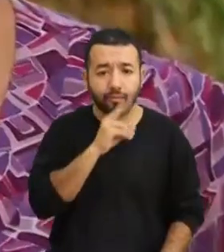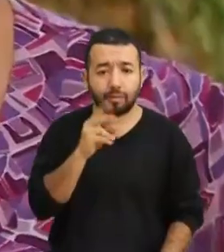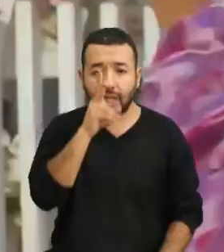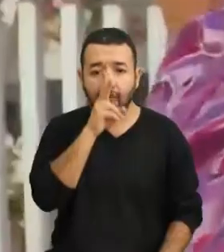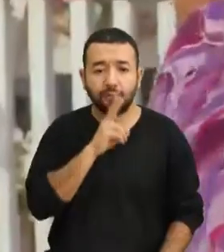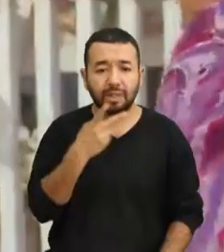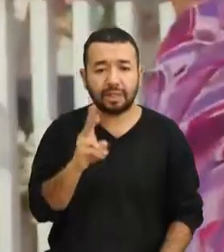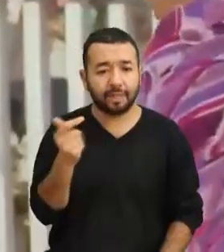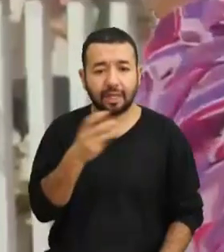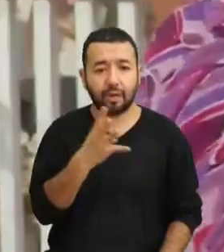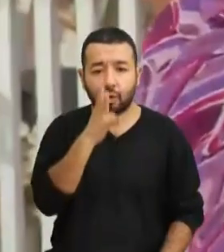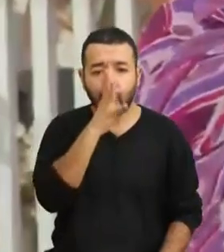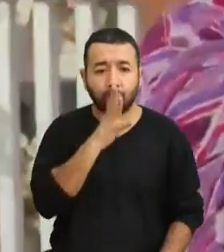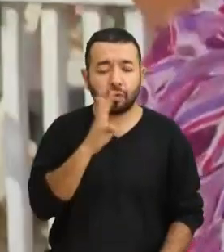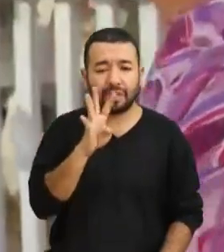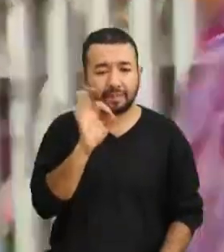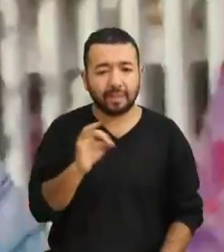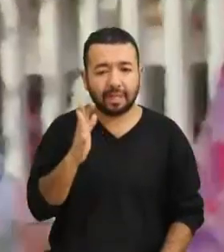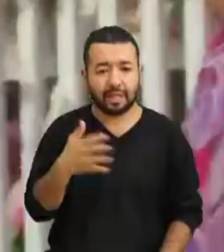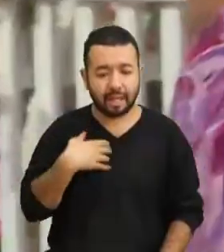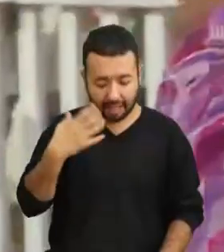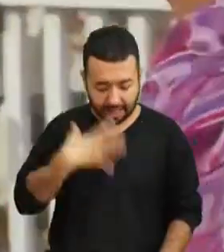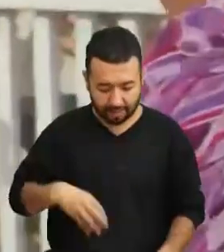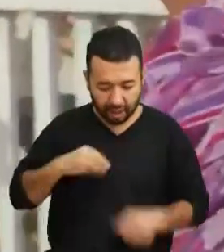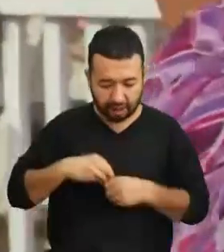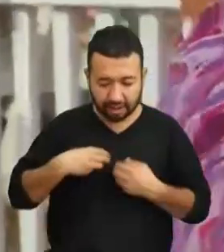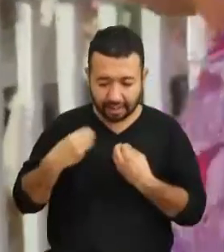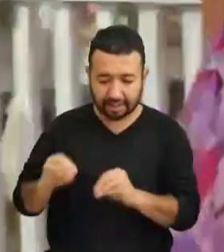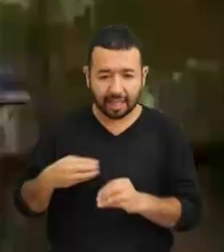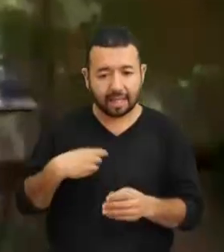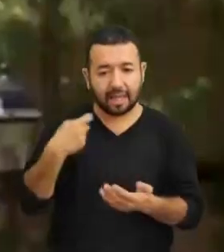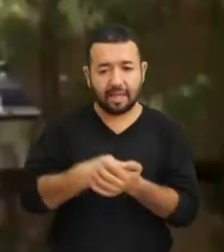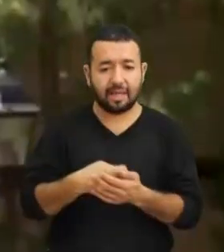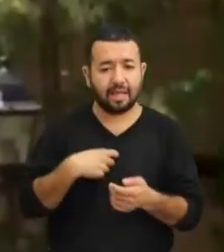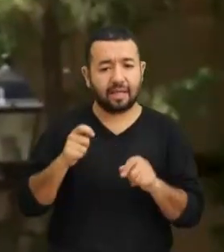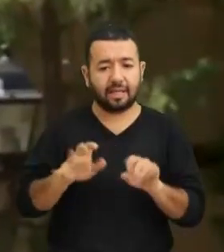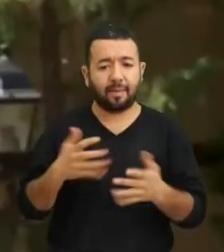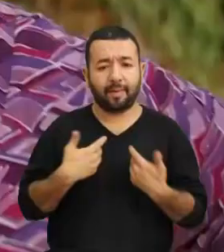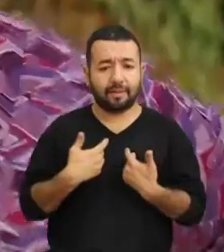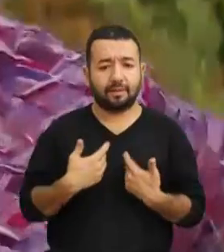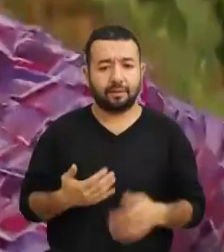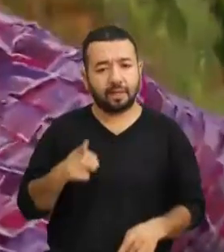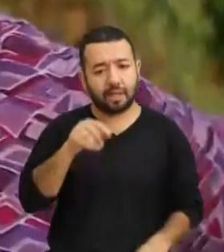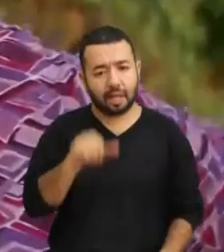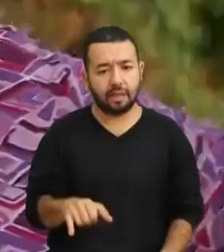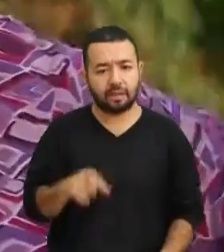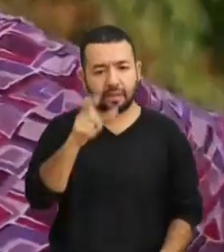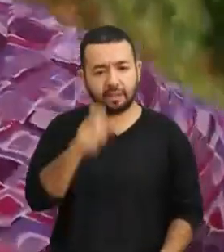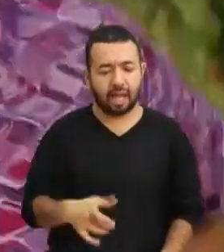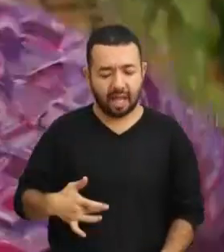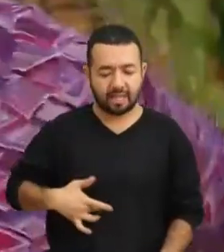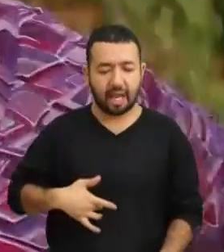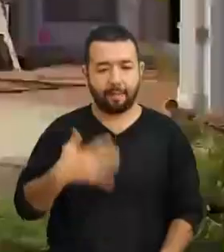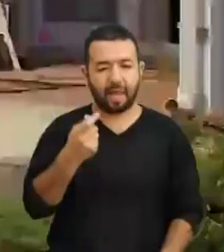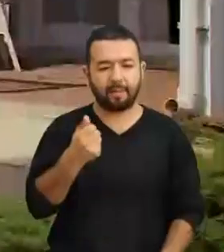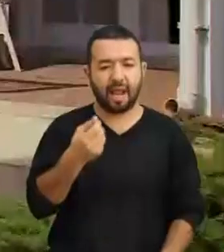zarf 400 bin TL'di. Organlarımı satsam mümkün değil. O parayı denkleştiremem ben. Haklısın Şükrü. Senin ciğerin 5 para